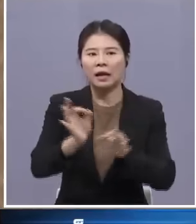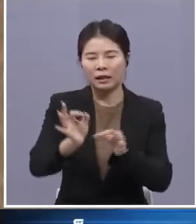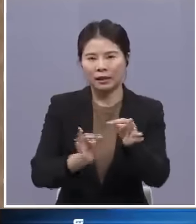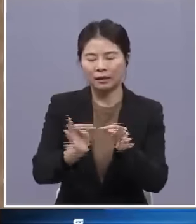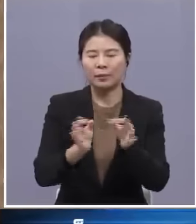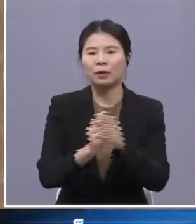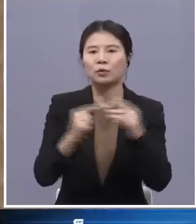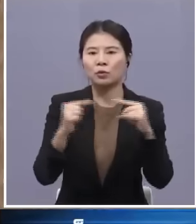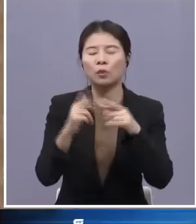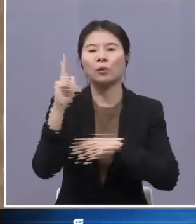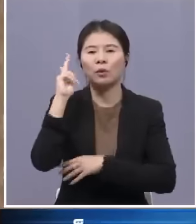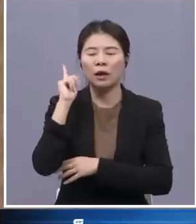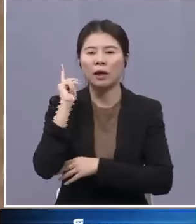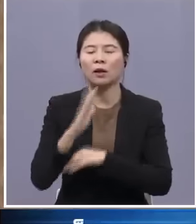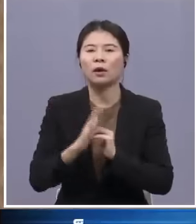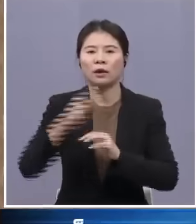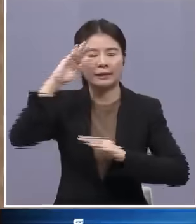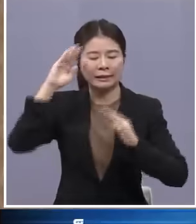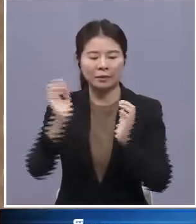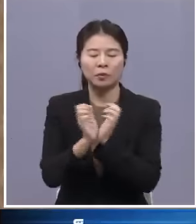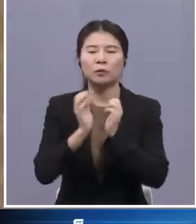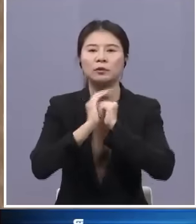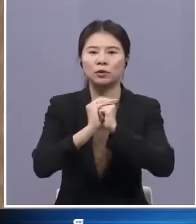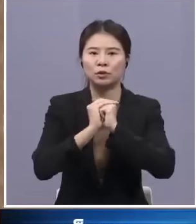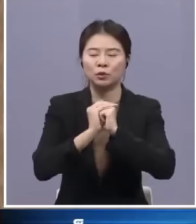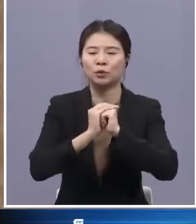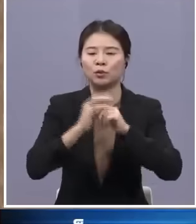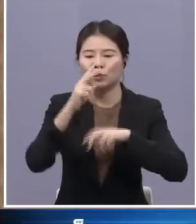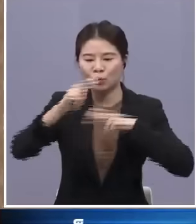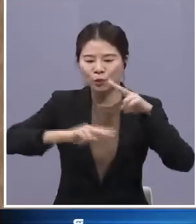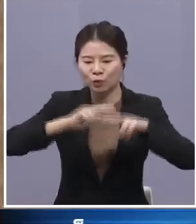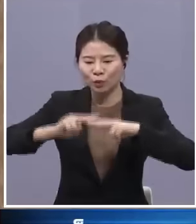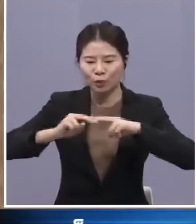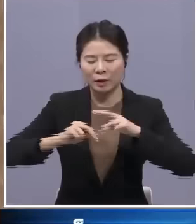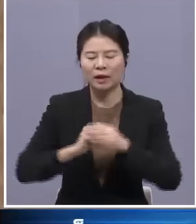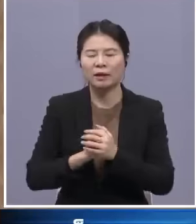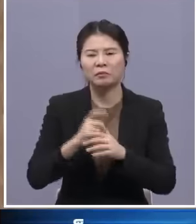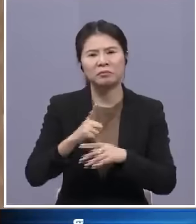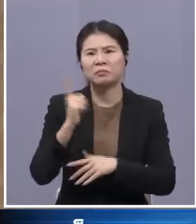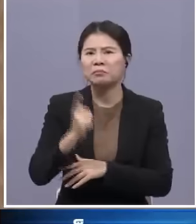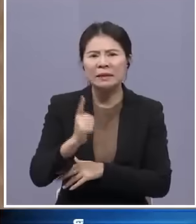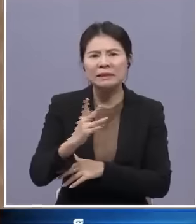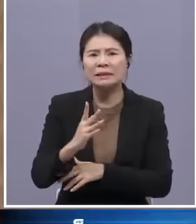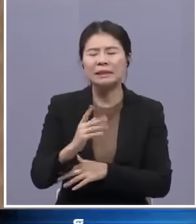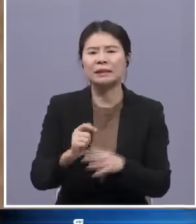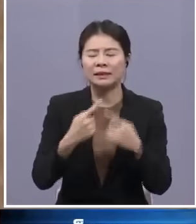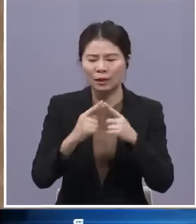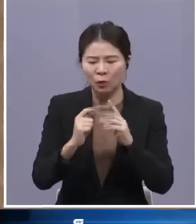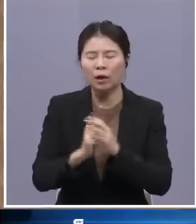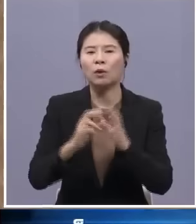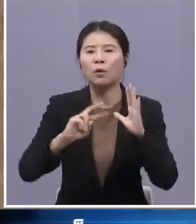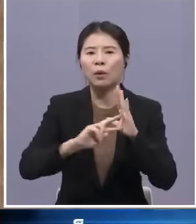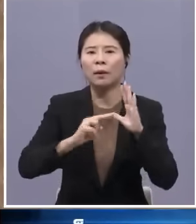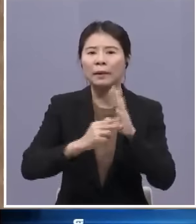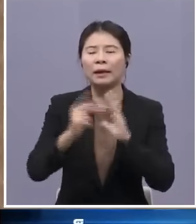ตำรวจจีนมาตระเวนดูแลความปลอดภัยนั้นไม่ตรงกับข้อเท็จจริงครับความจริงเพียงแค่จะมาร่วมมือทำ